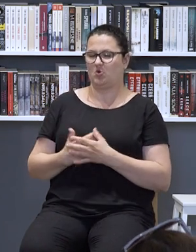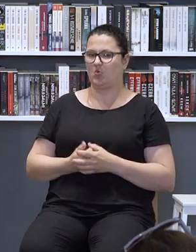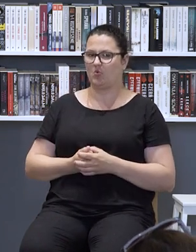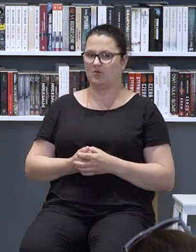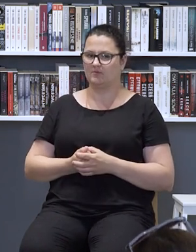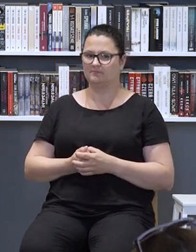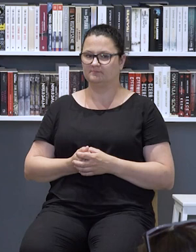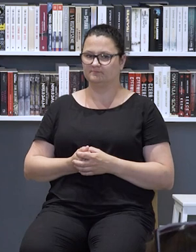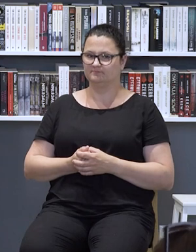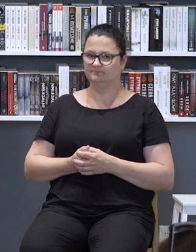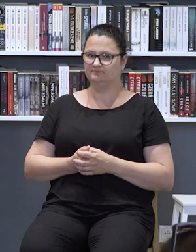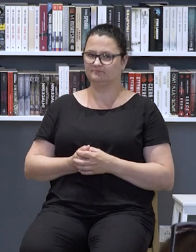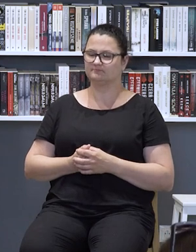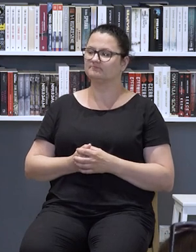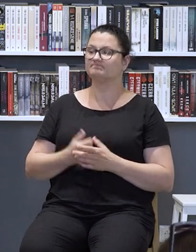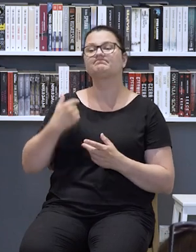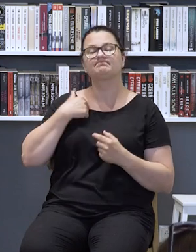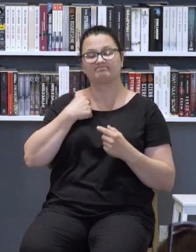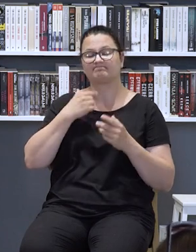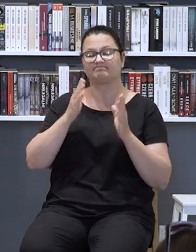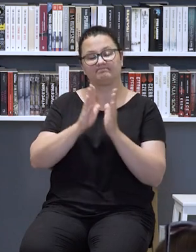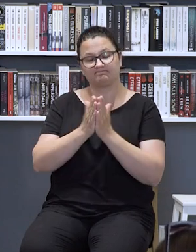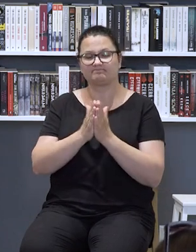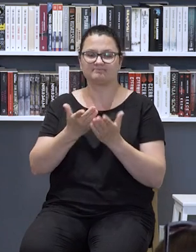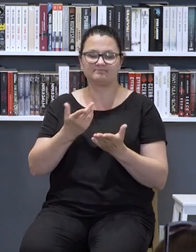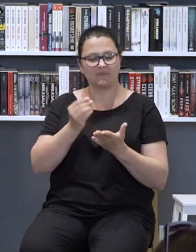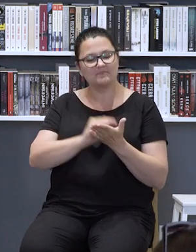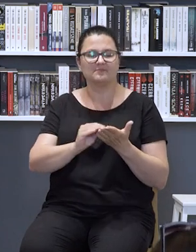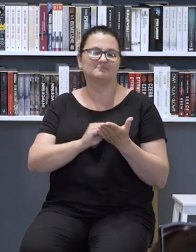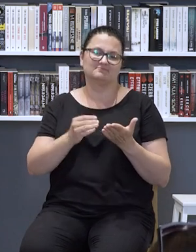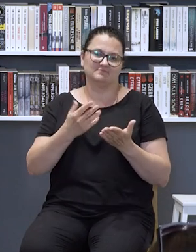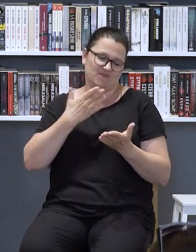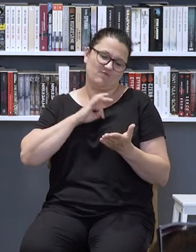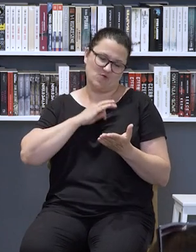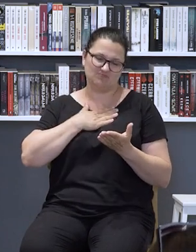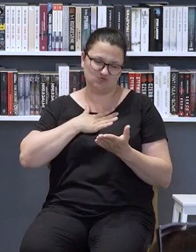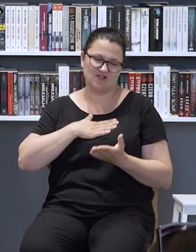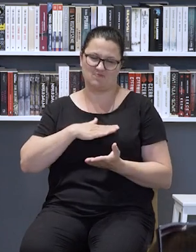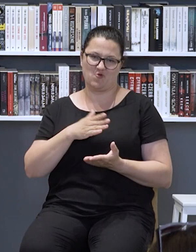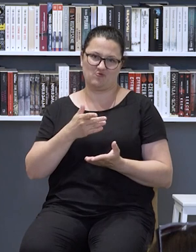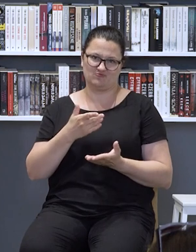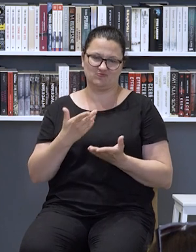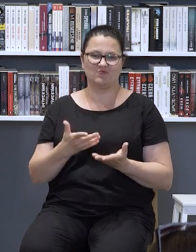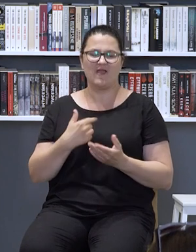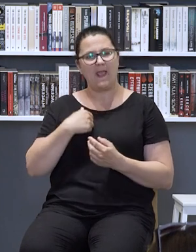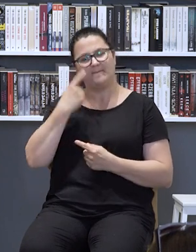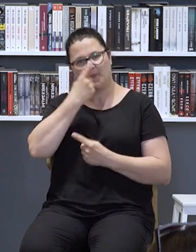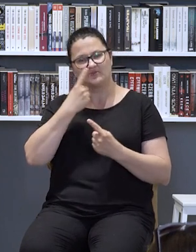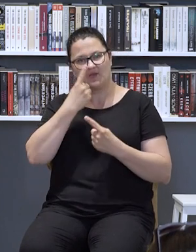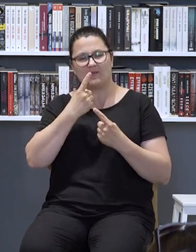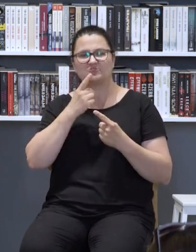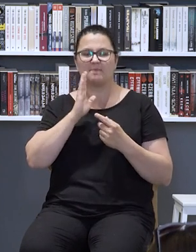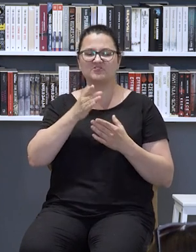kompozycyjny? Ja tę książkę pisałam dla własnej przyjemności i wymyśliłam sobie w którymś momencie, że to